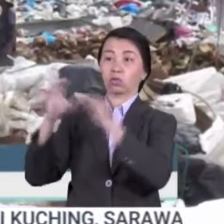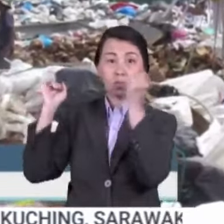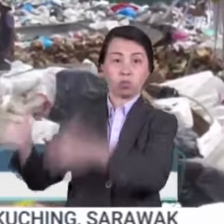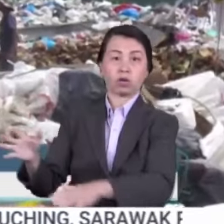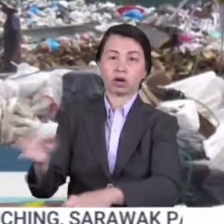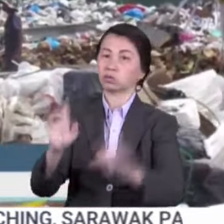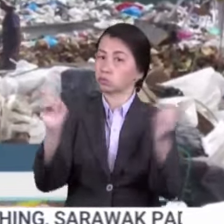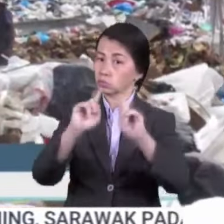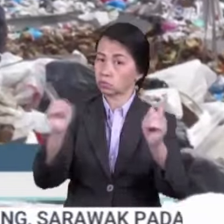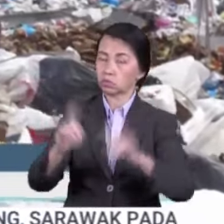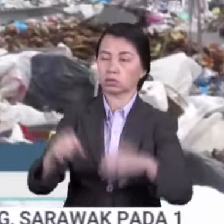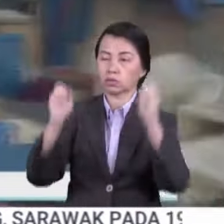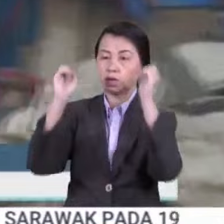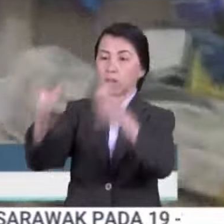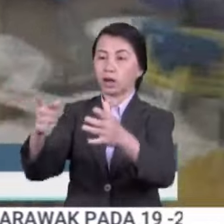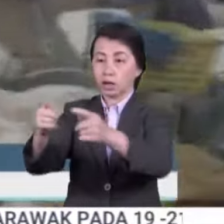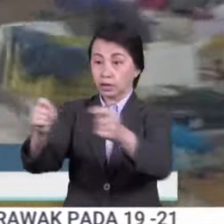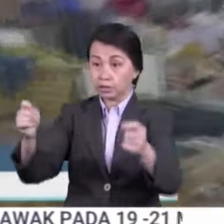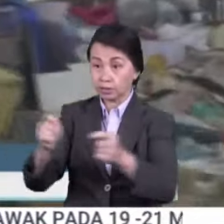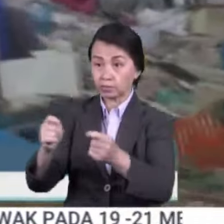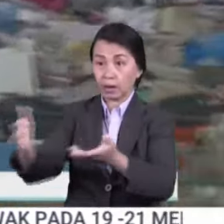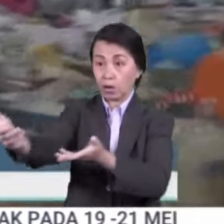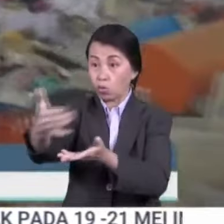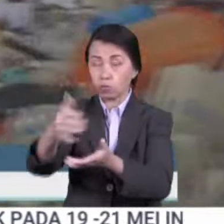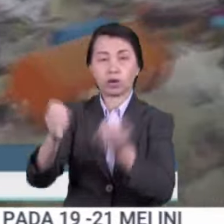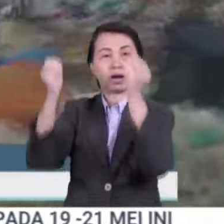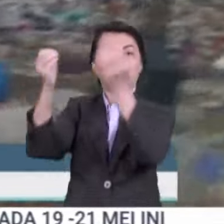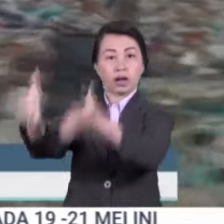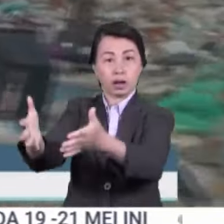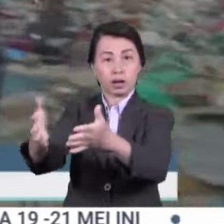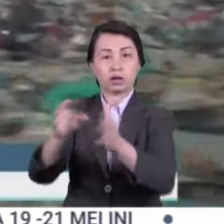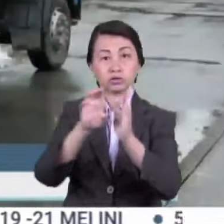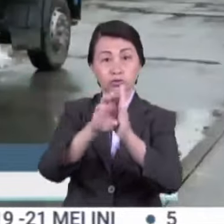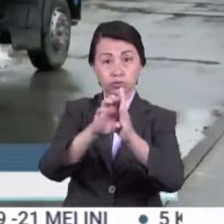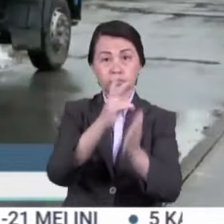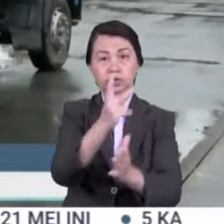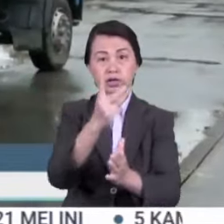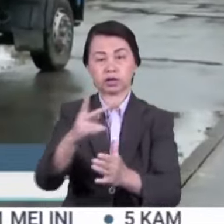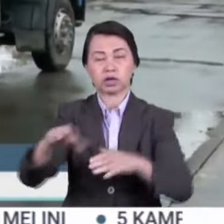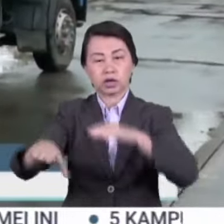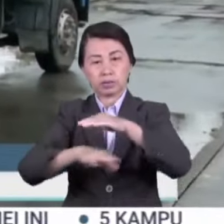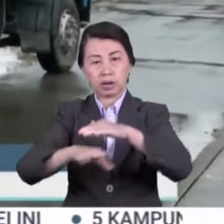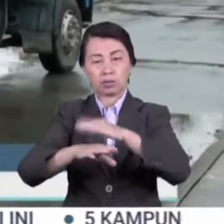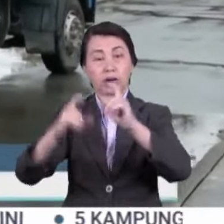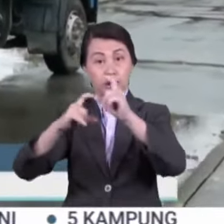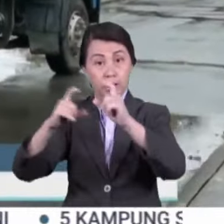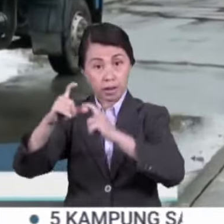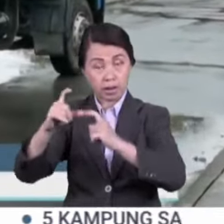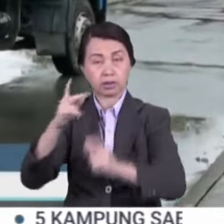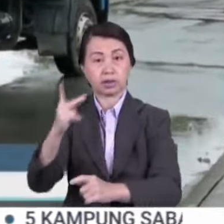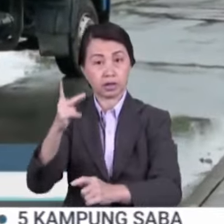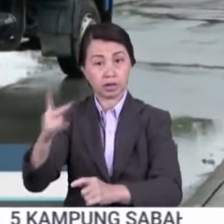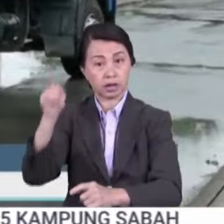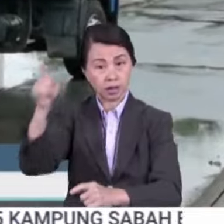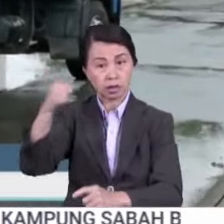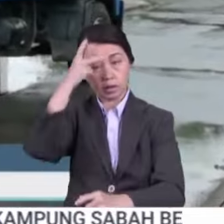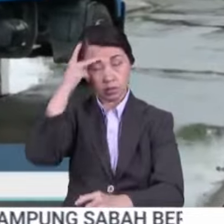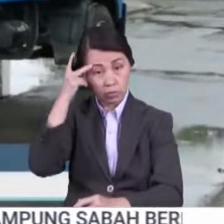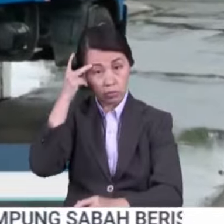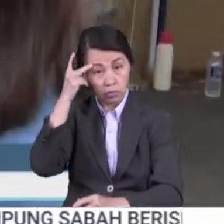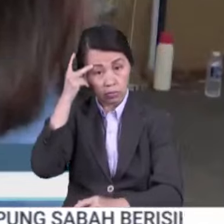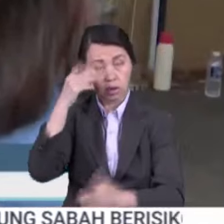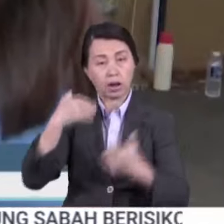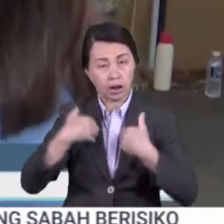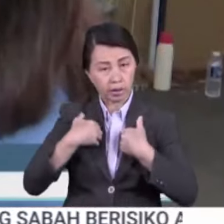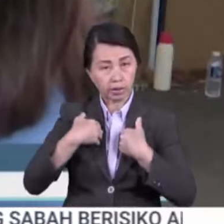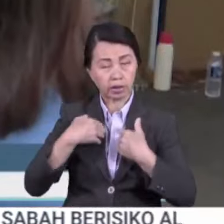Hantar ke lokasi pengumpulan, sebab contohnya kalau di Kota Kinabalu, di bawah Dewan Bandaraya Kota Kinabalu, di Keningau, daerah Keningau